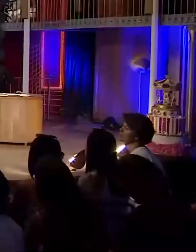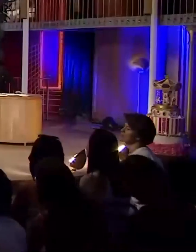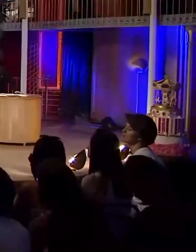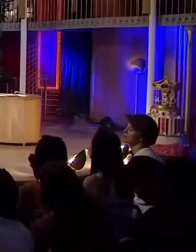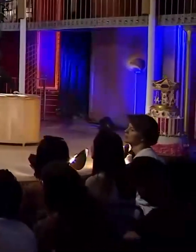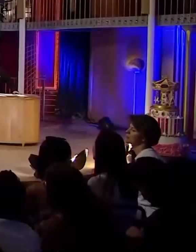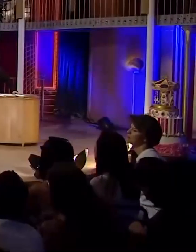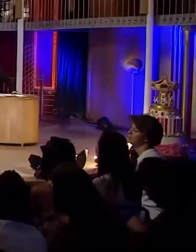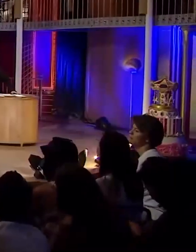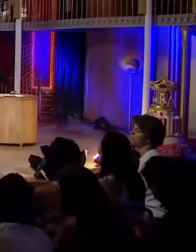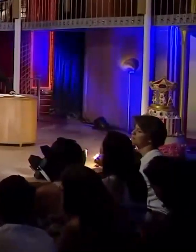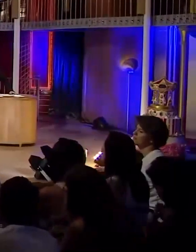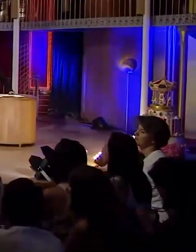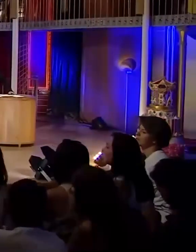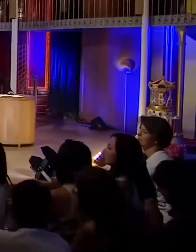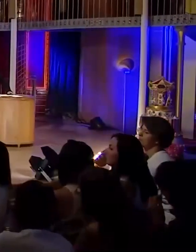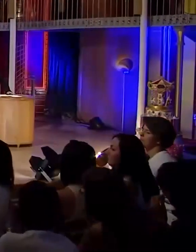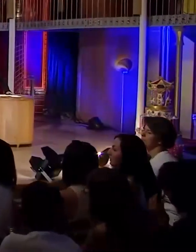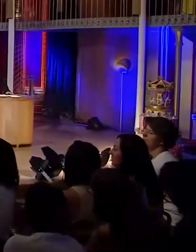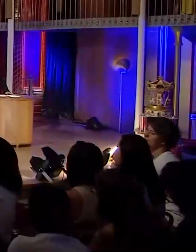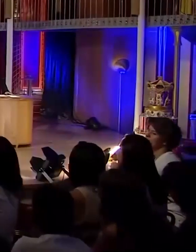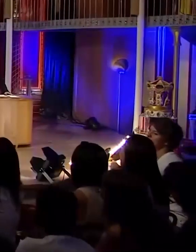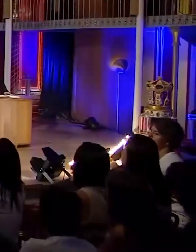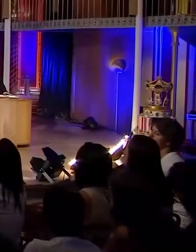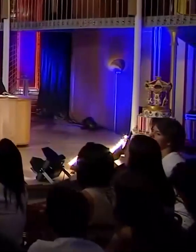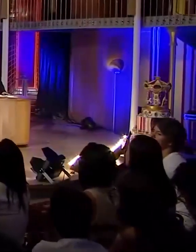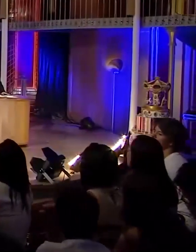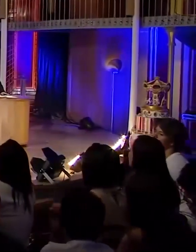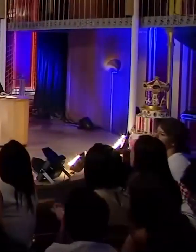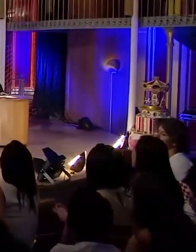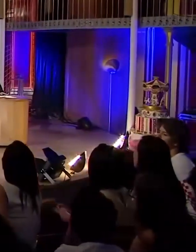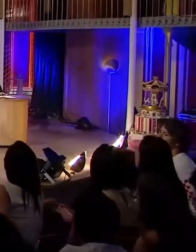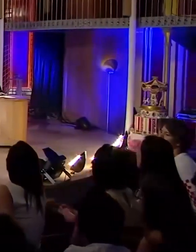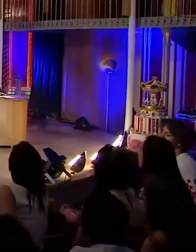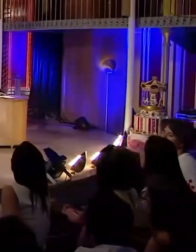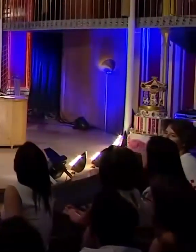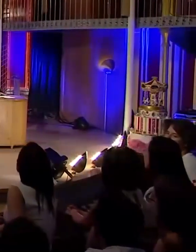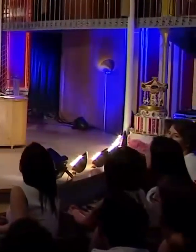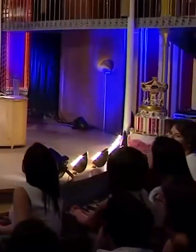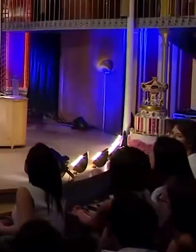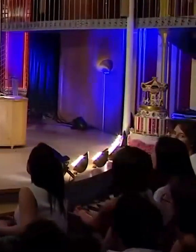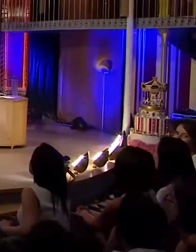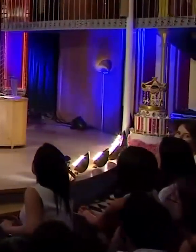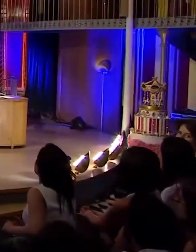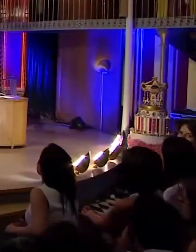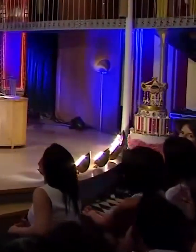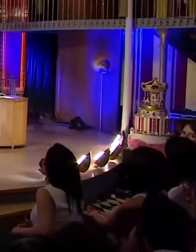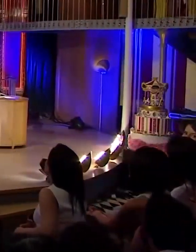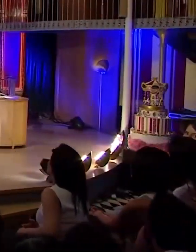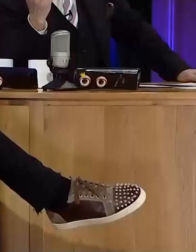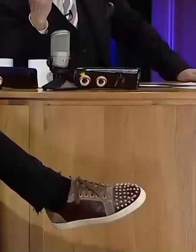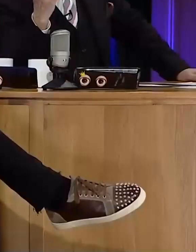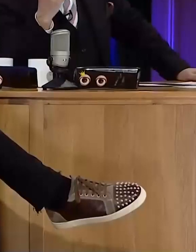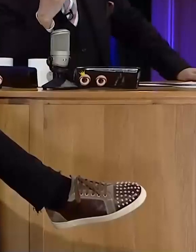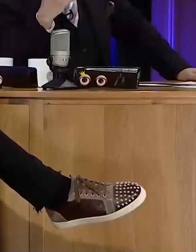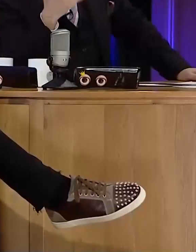Bu inanılmaz güzel bir program. Fakat kadın kadına sataşma denen bir şey var ya. Hakikaten